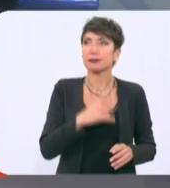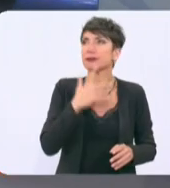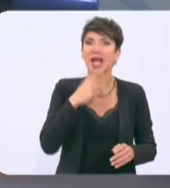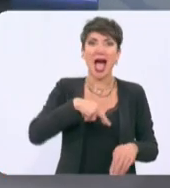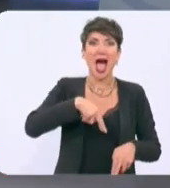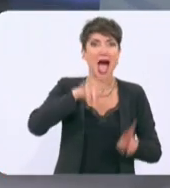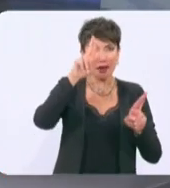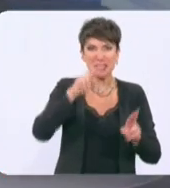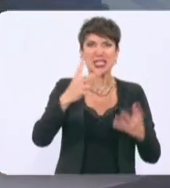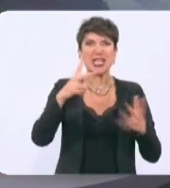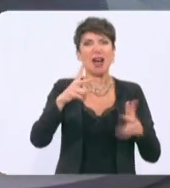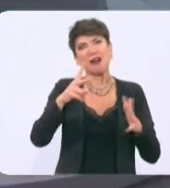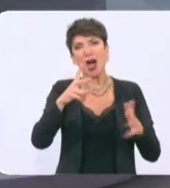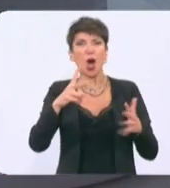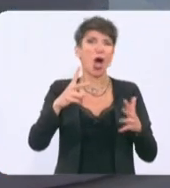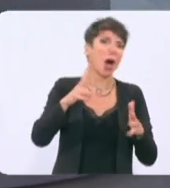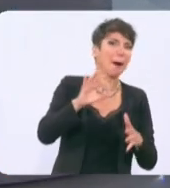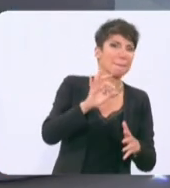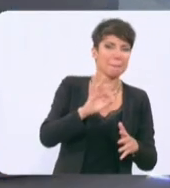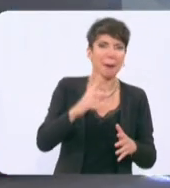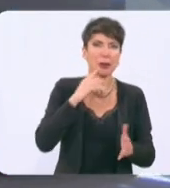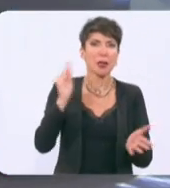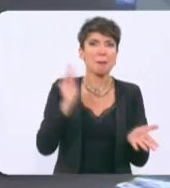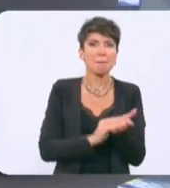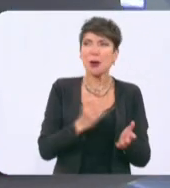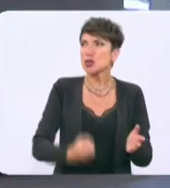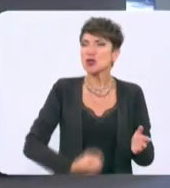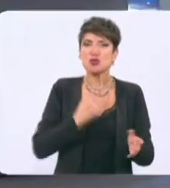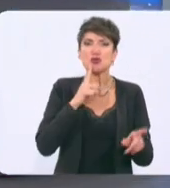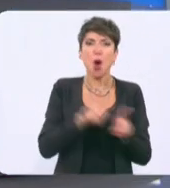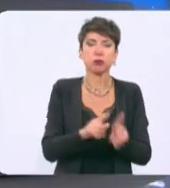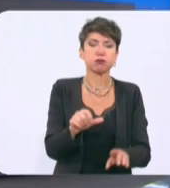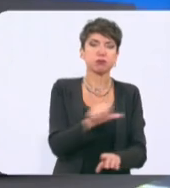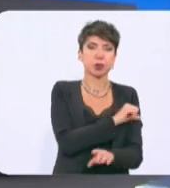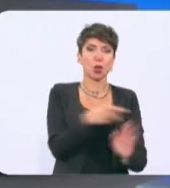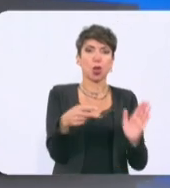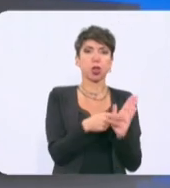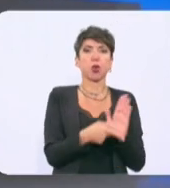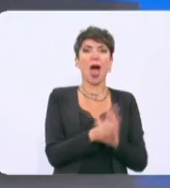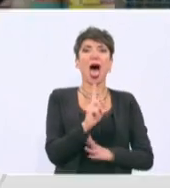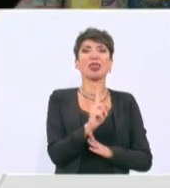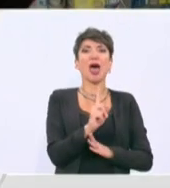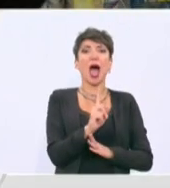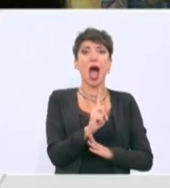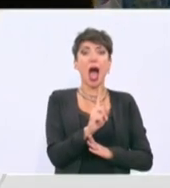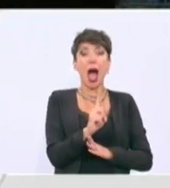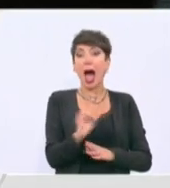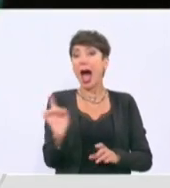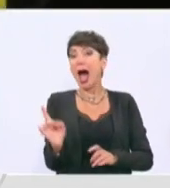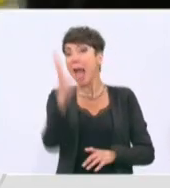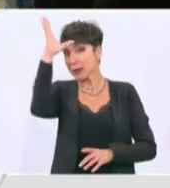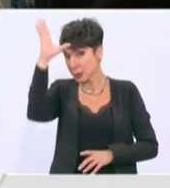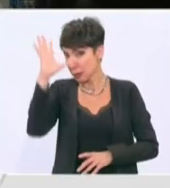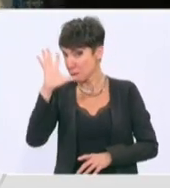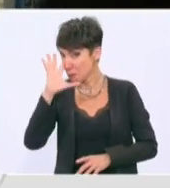μια τελείως διαφορετική οικονομική κατάσταση, οι εργαζόμενοι, οι δεσμεύσεις οι προεκλογικές, αν και εφόσον γίνουν, πάλι θα